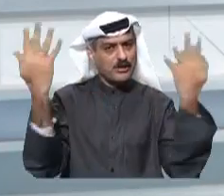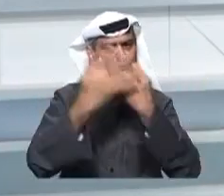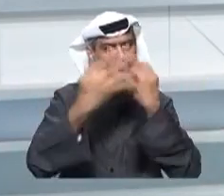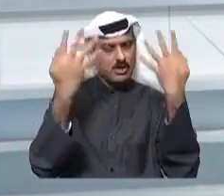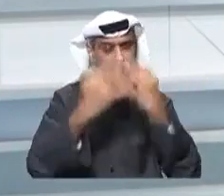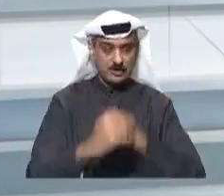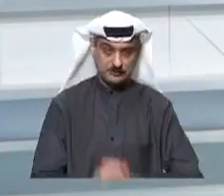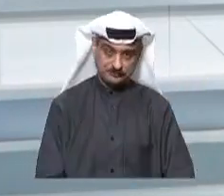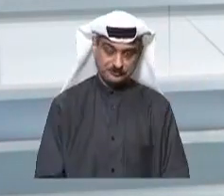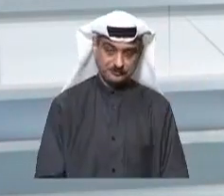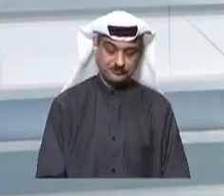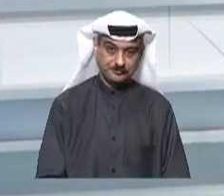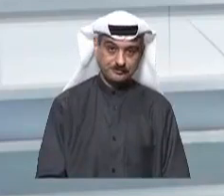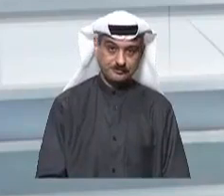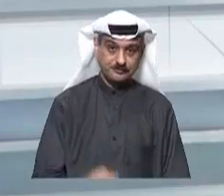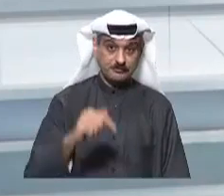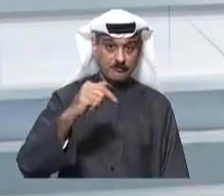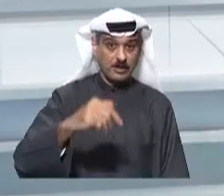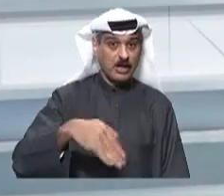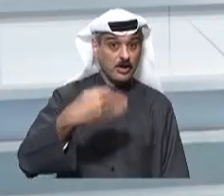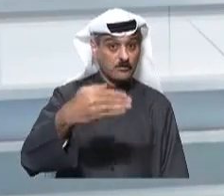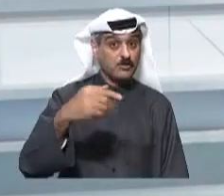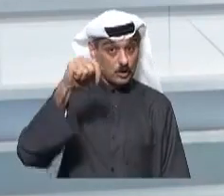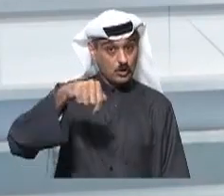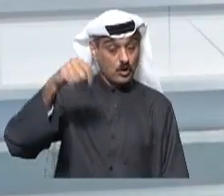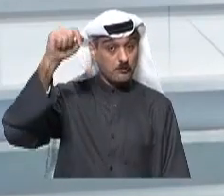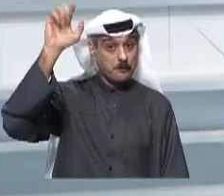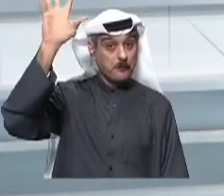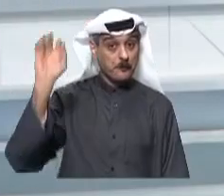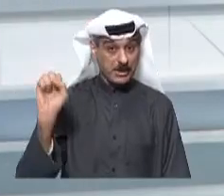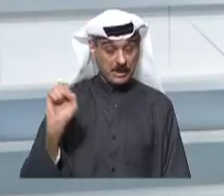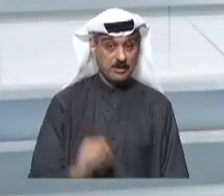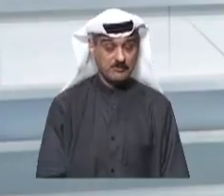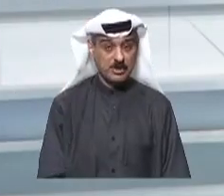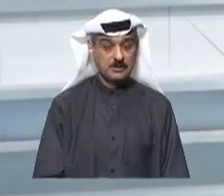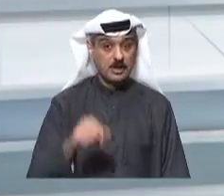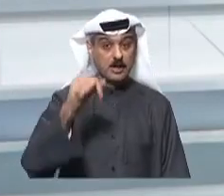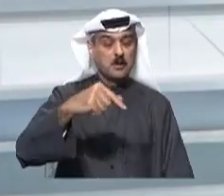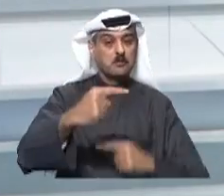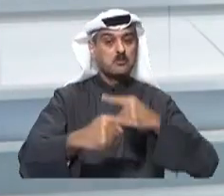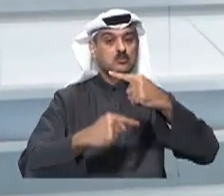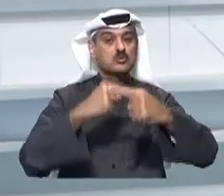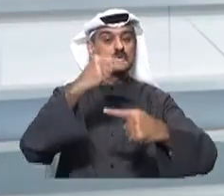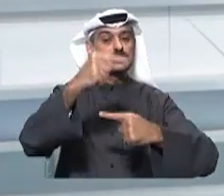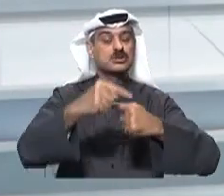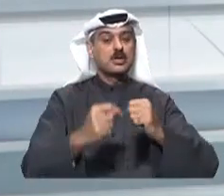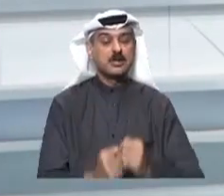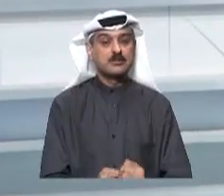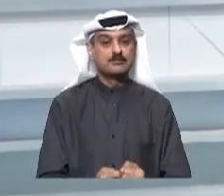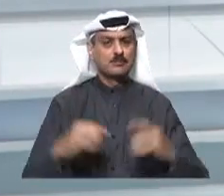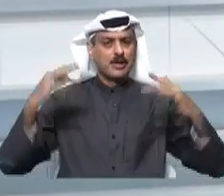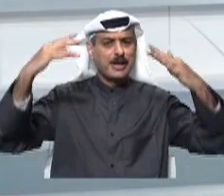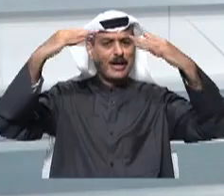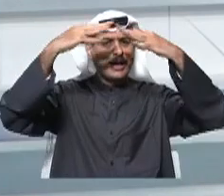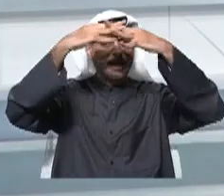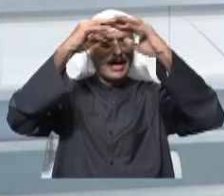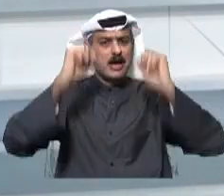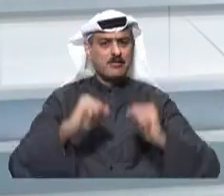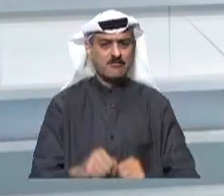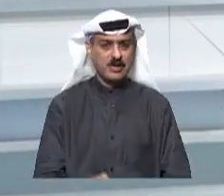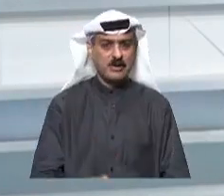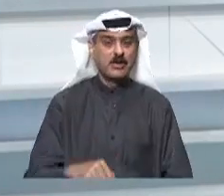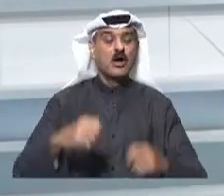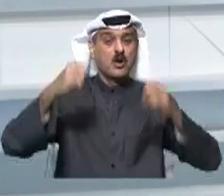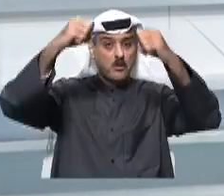الأجواء. الأجواء المتوقعة في منتصف هذه الليلة، أجواء راح تستمر معنا غائمة إلى غائمة جزئيا، واستمرار في